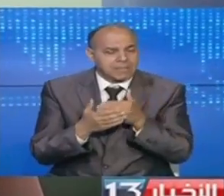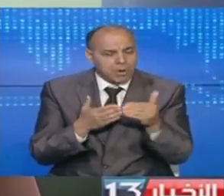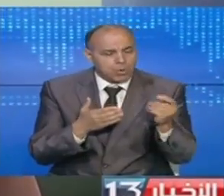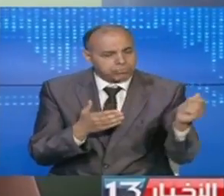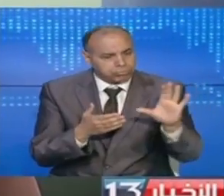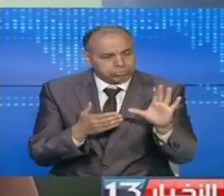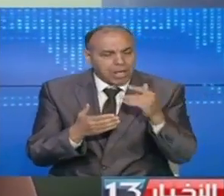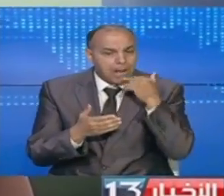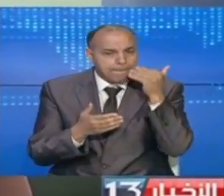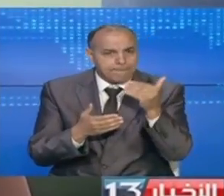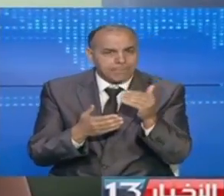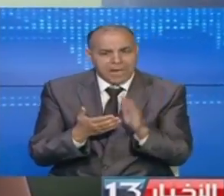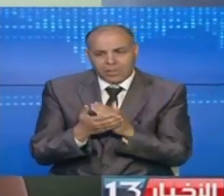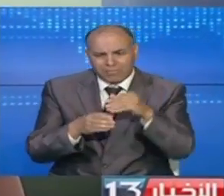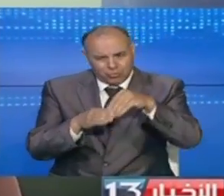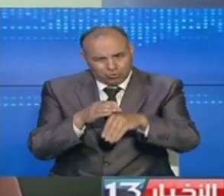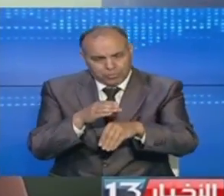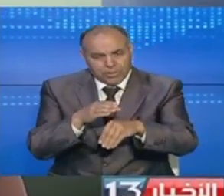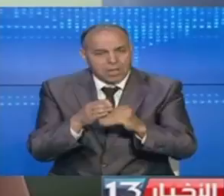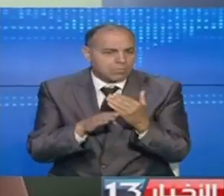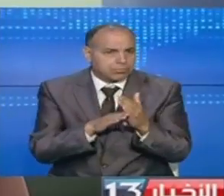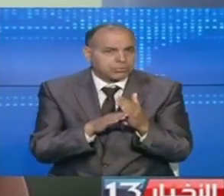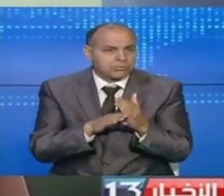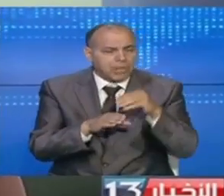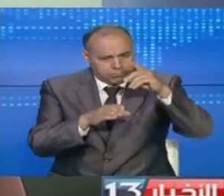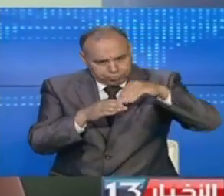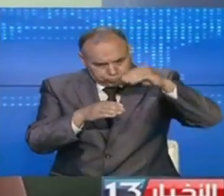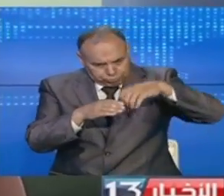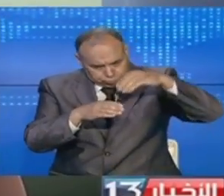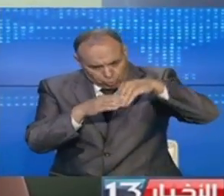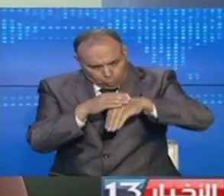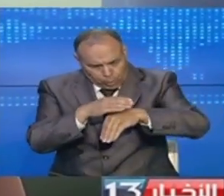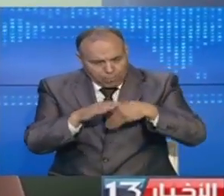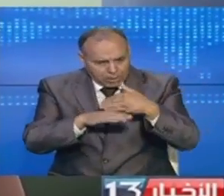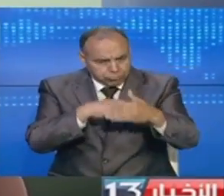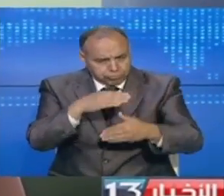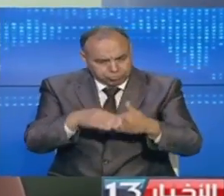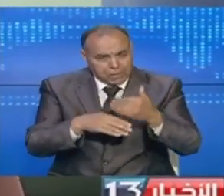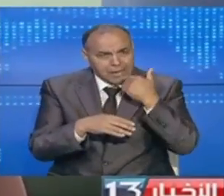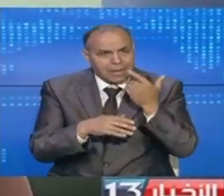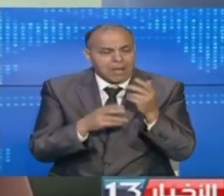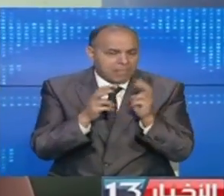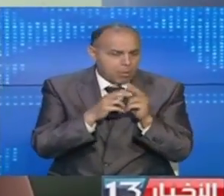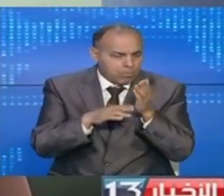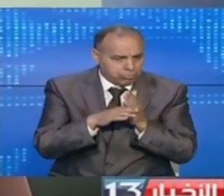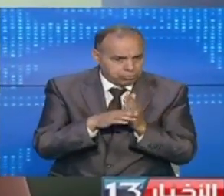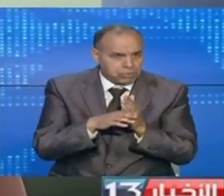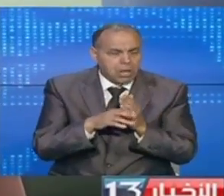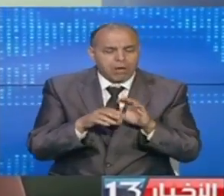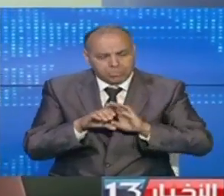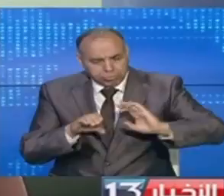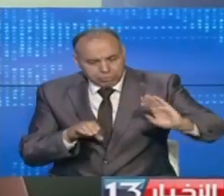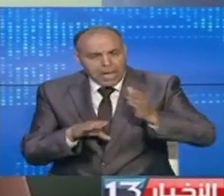350,000 دينار، بالتالي هو بصدد الإنجاز. تم حفر البئر في مرحلة متقدمة من الكهرباء، تم وضع